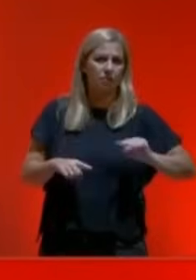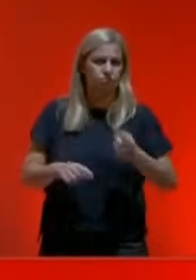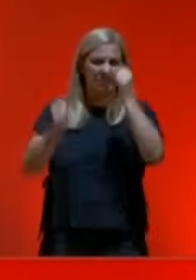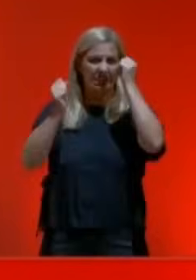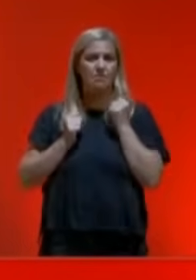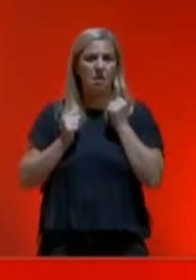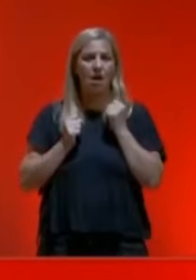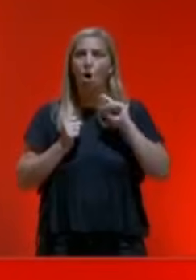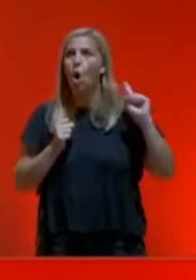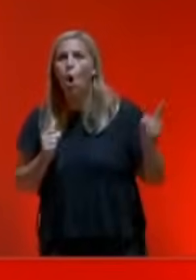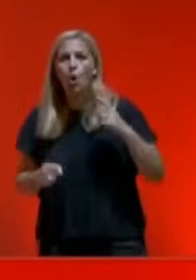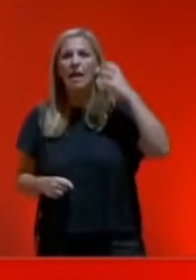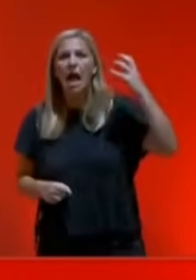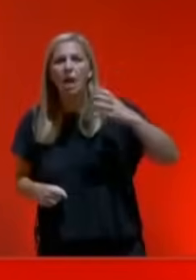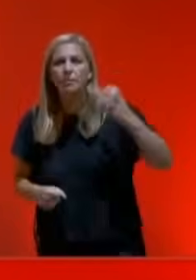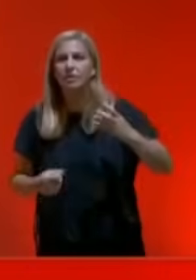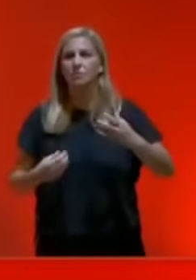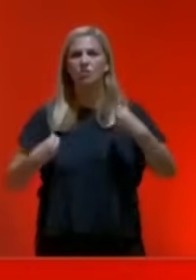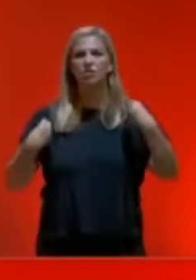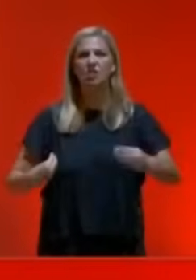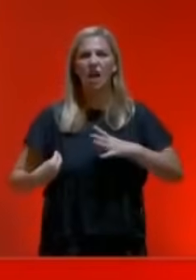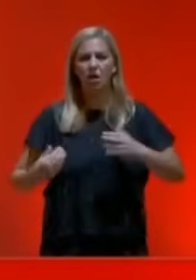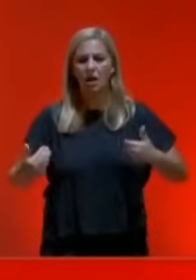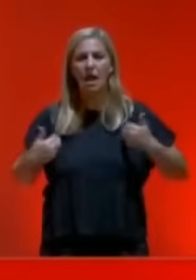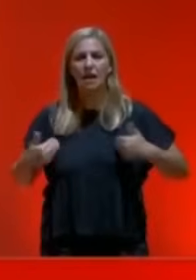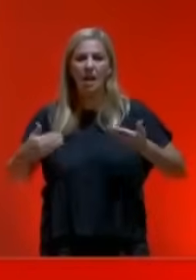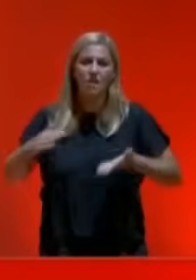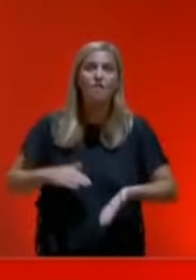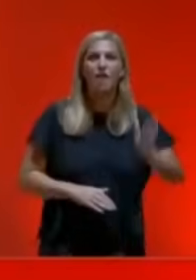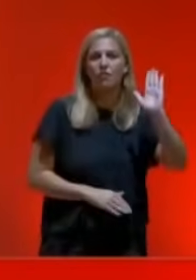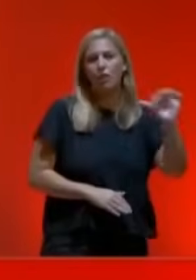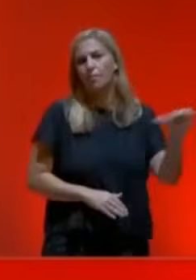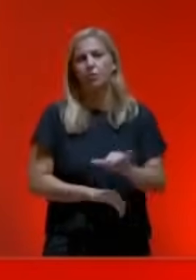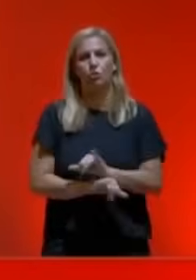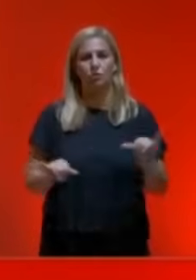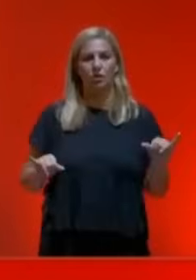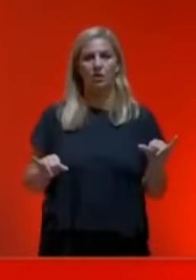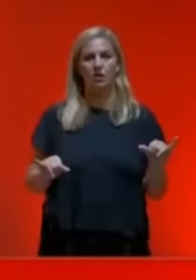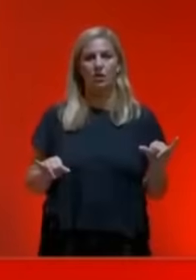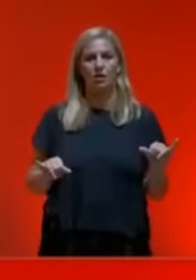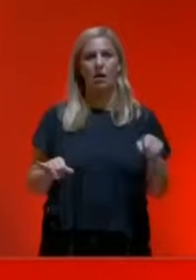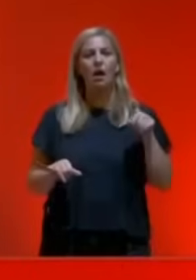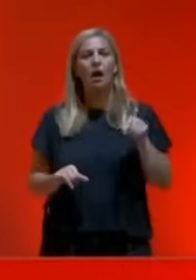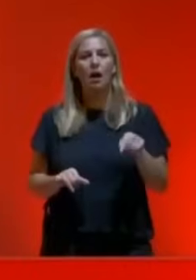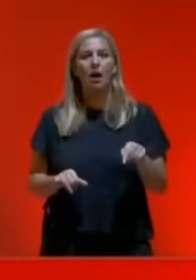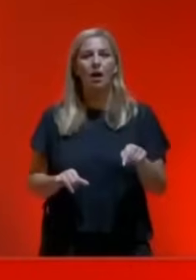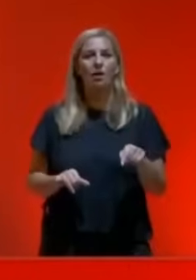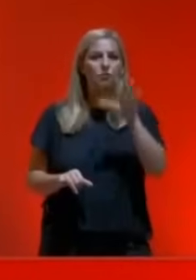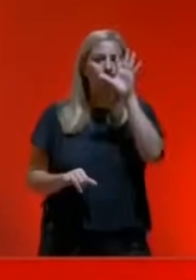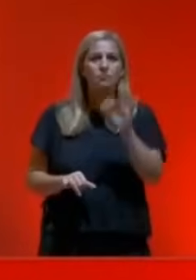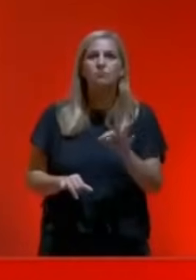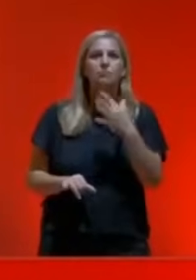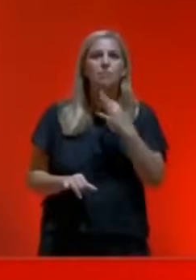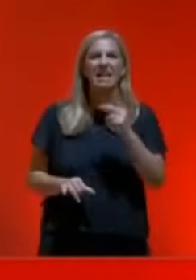ελέγχοντας συγχρόνως το εγχώριο ανθρώπινο δυναμικό μας. Πρόκειται για κοινωνικές χειροπέδες που